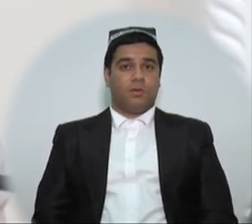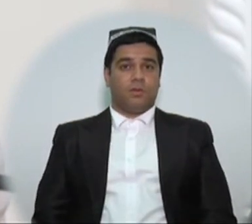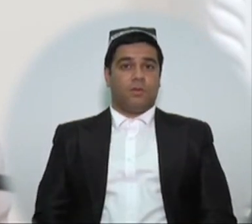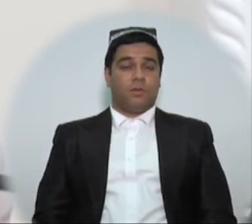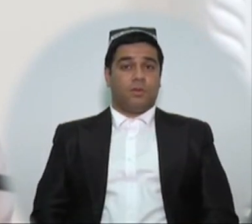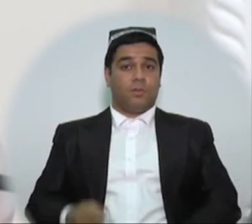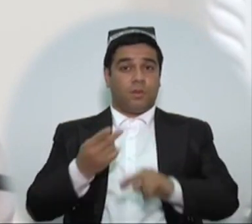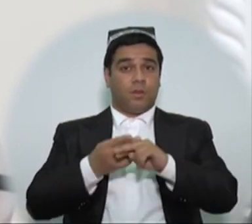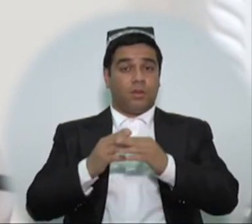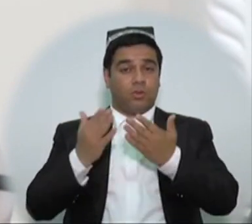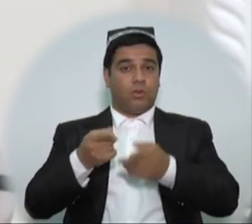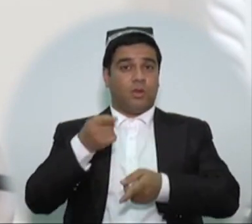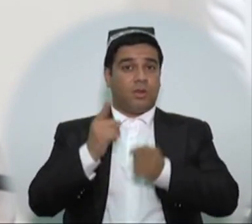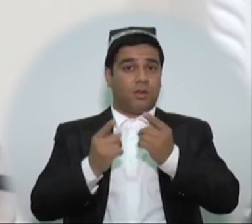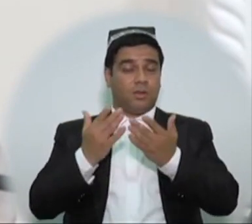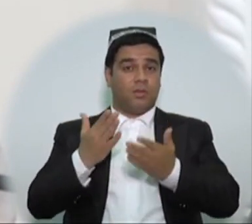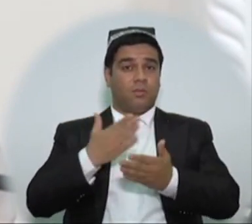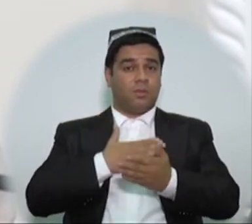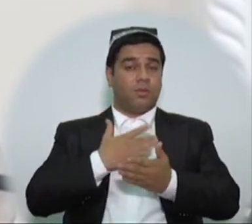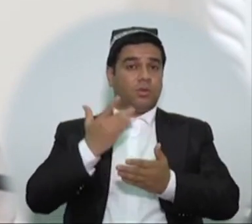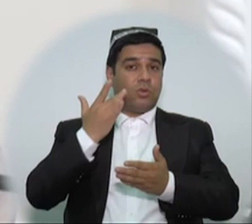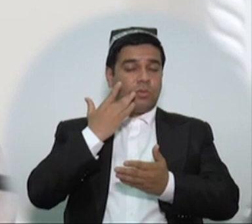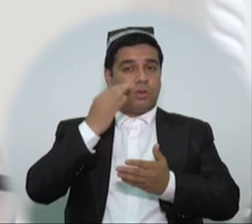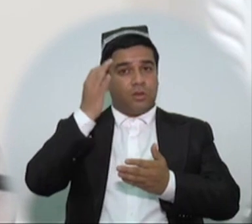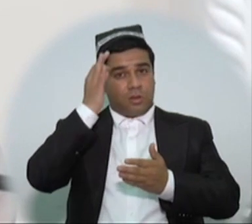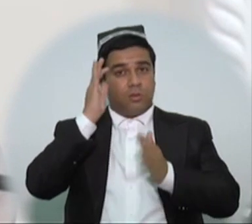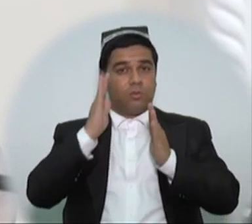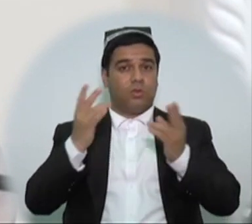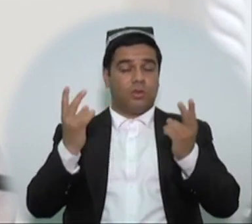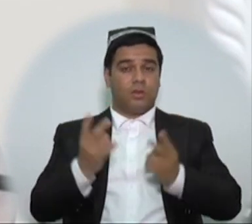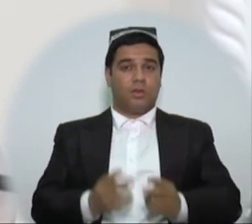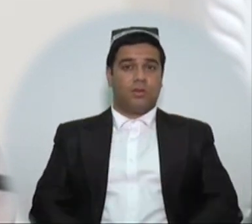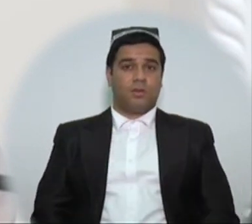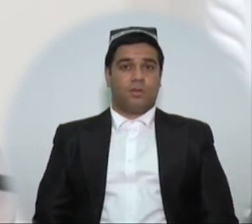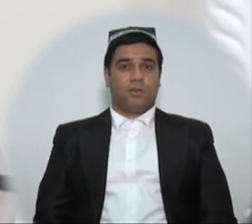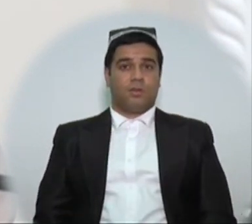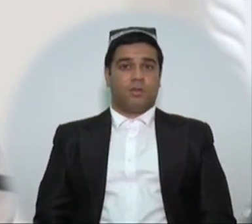Ana mana shu haqiqatlar bizni doim esimizda turishi kerak.